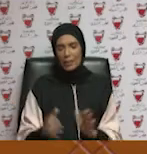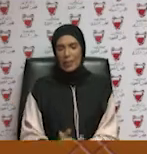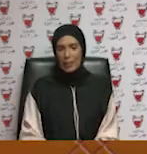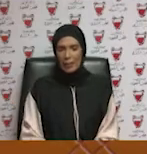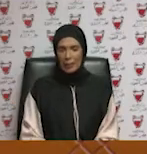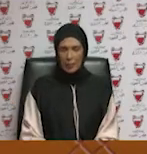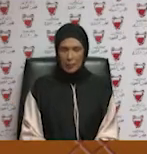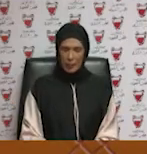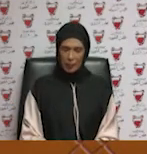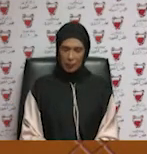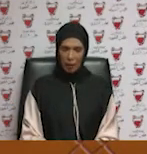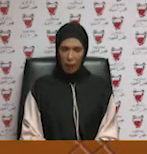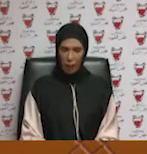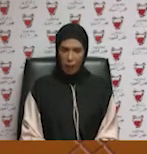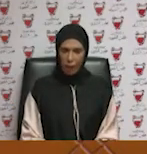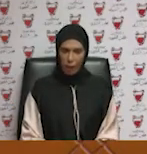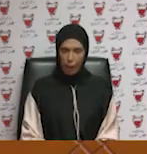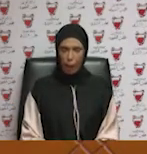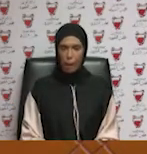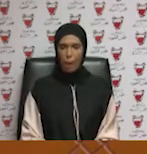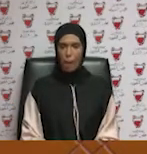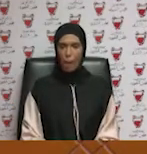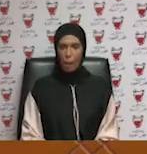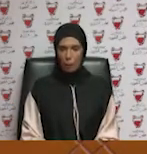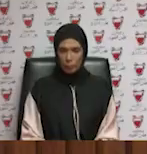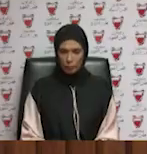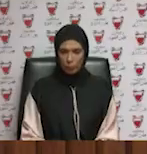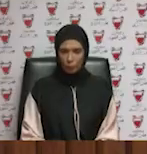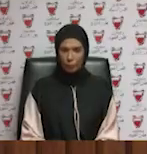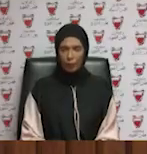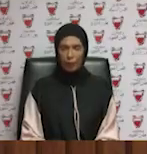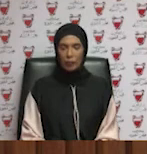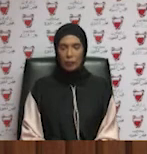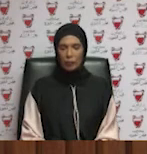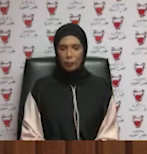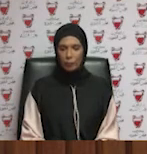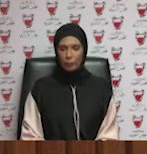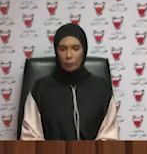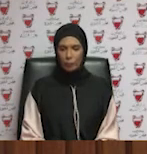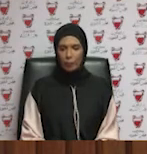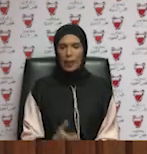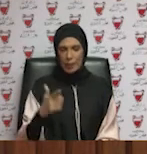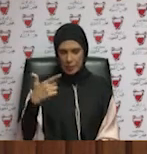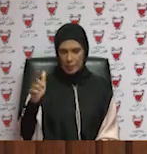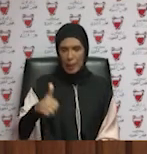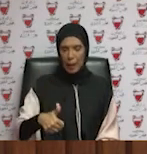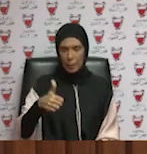التمسك أو الموافقة على توصية اللجنة. شكرا معالي الرئيس. شكرا، وهذا هو الأسلم